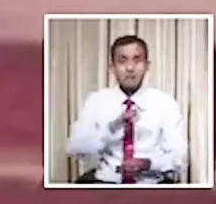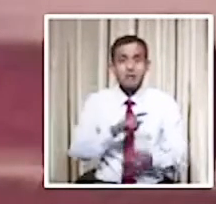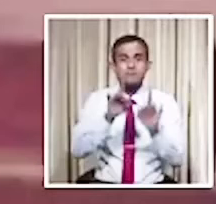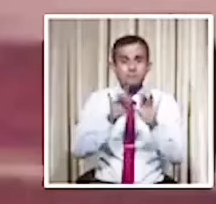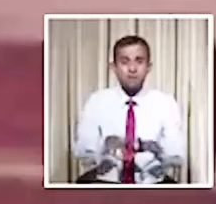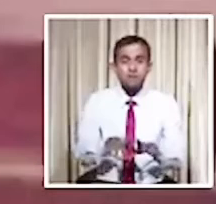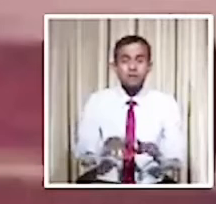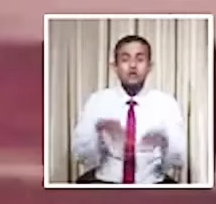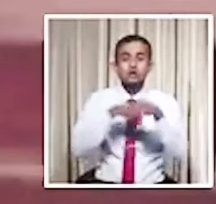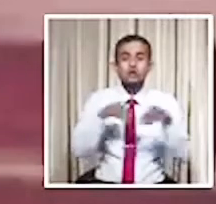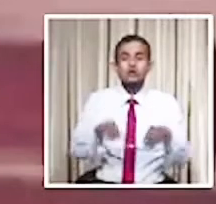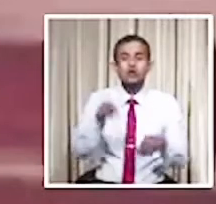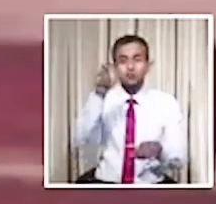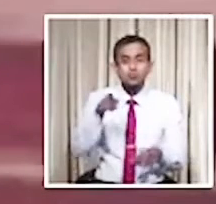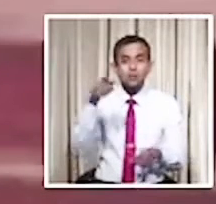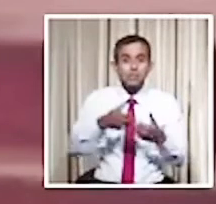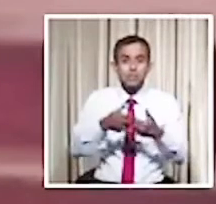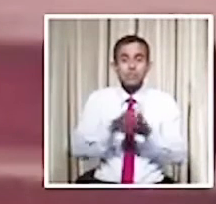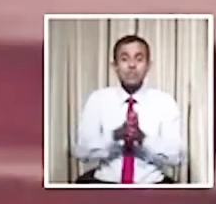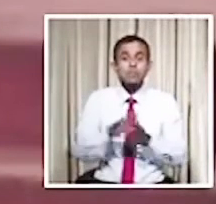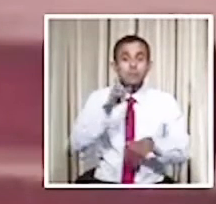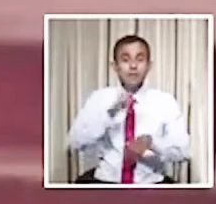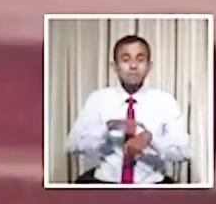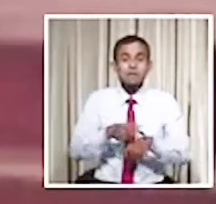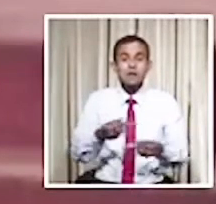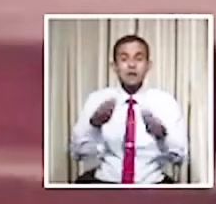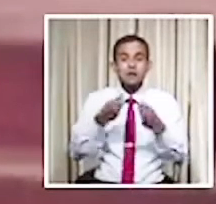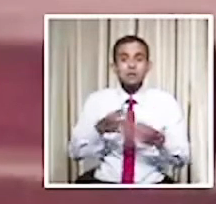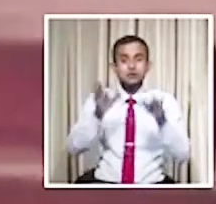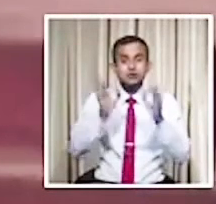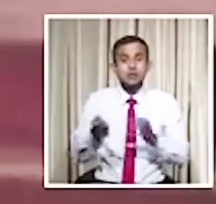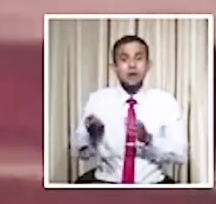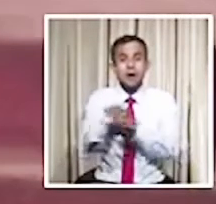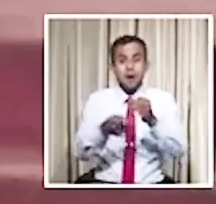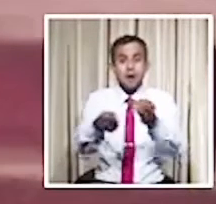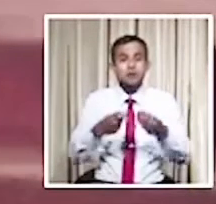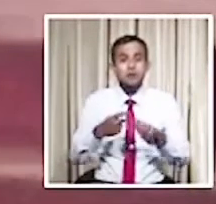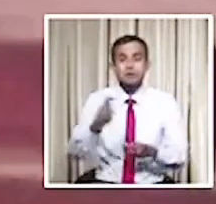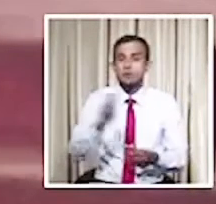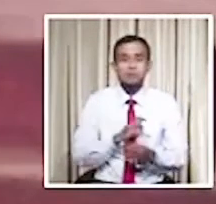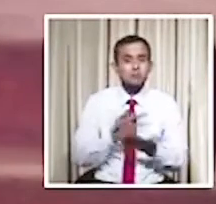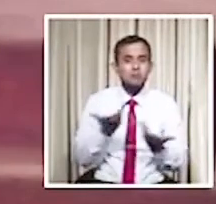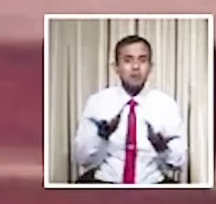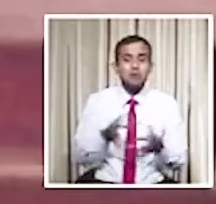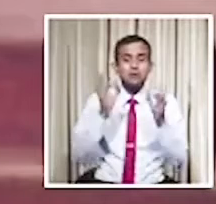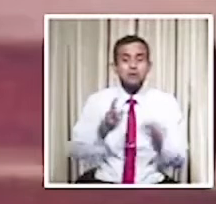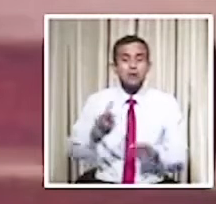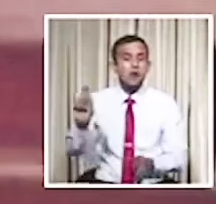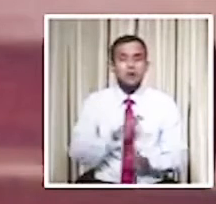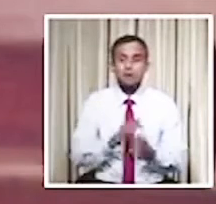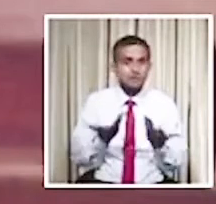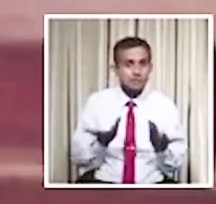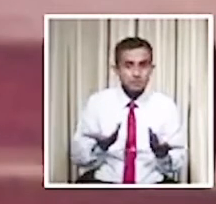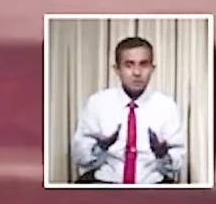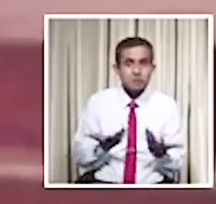வகையும் கோவி மகாத்யாட்ட தமங்கே கண் 2022 ஆண்டுக்கான வரவு செலவு திட்ட விவாதத்தை எடுத்தால் வளமையான ஒரு